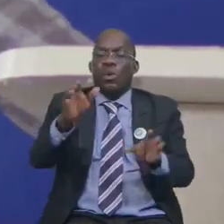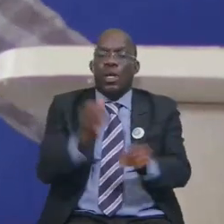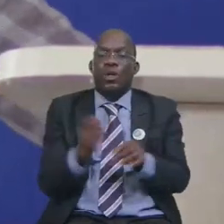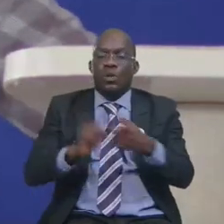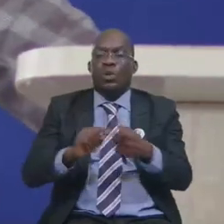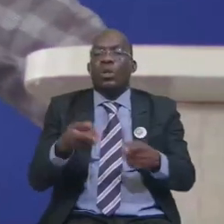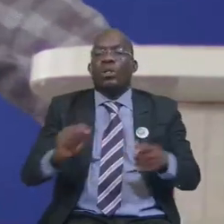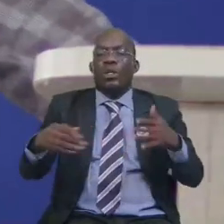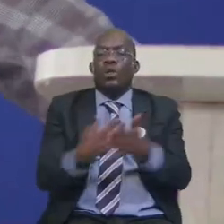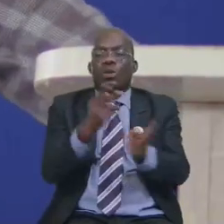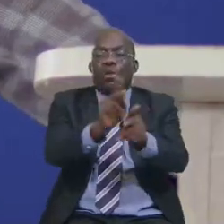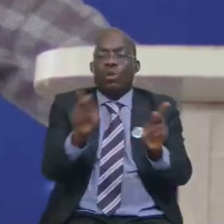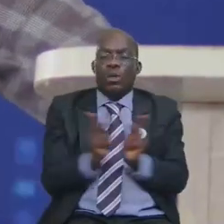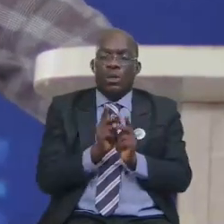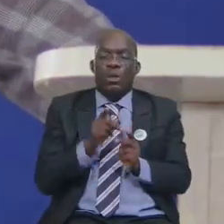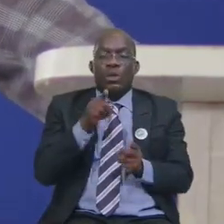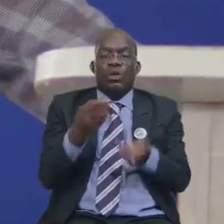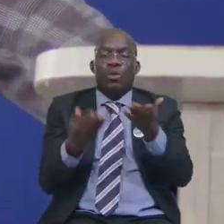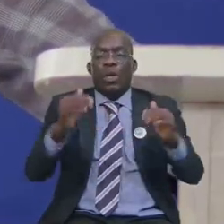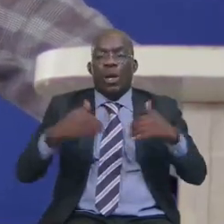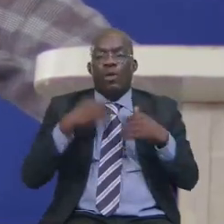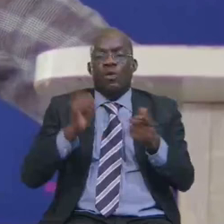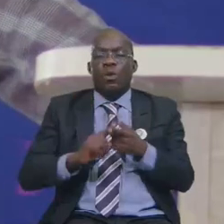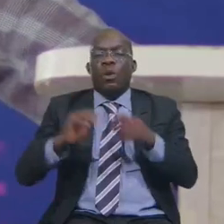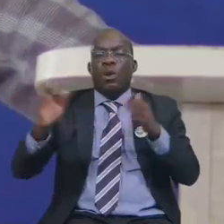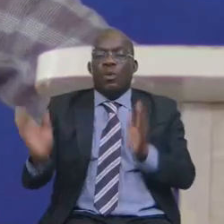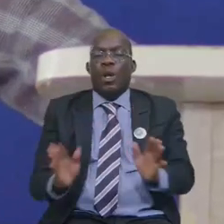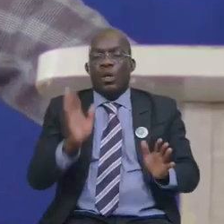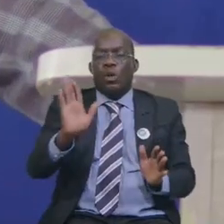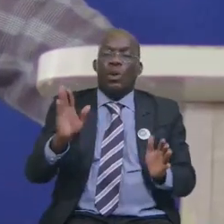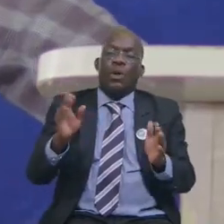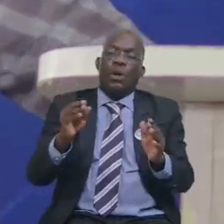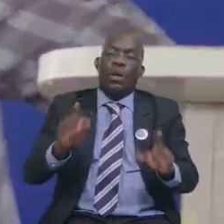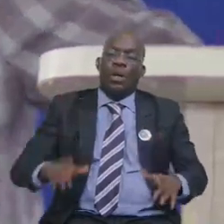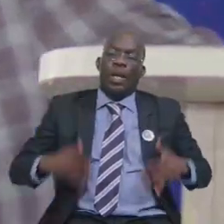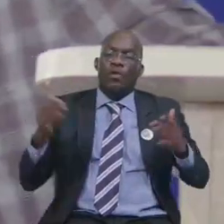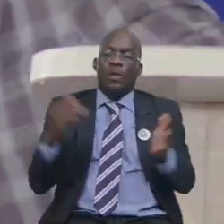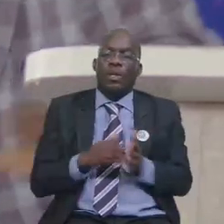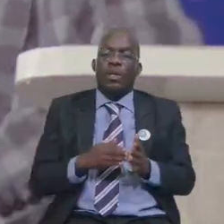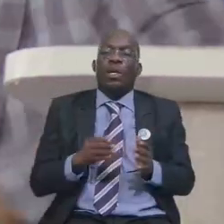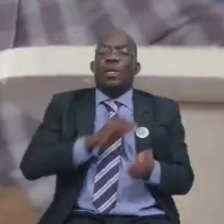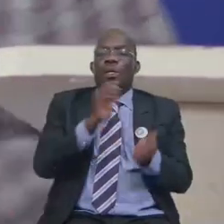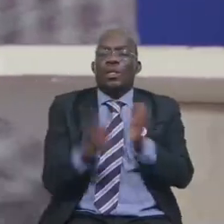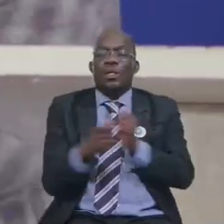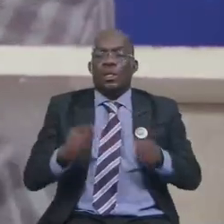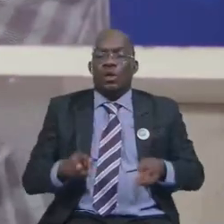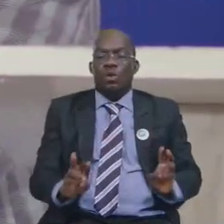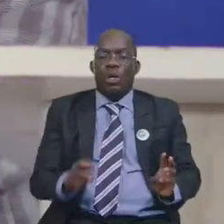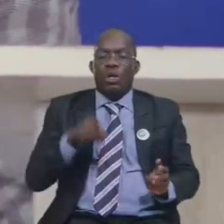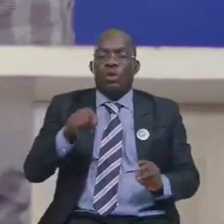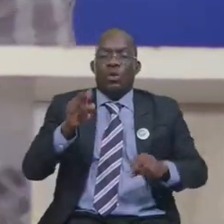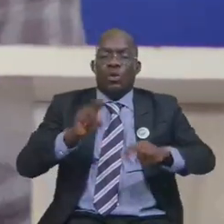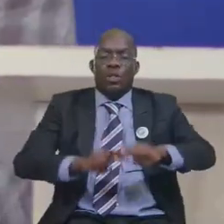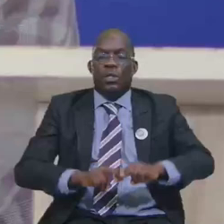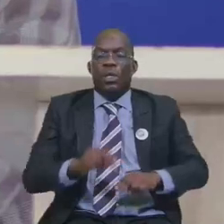tu peux donc tu peux tu peux être appelé à revoir et à